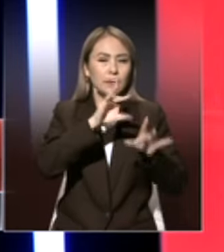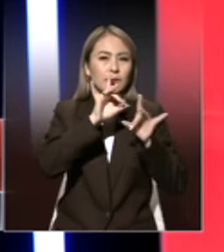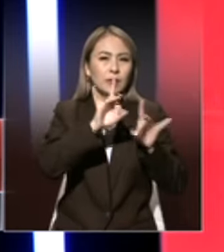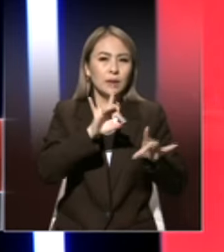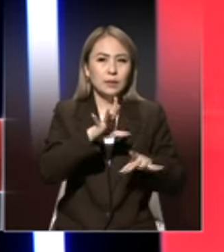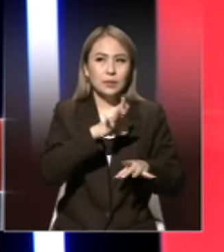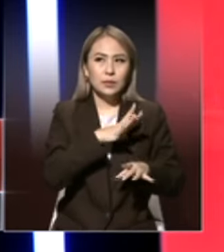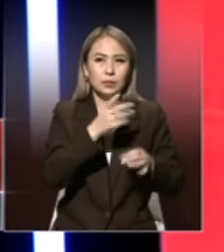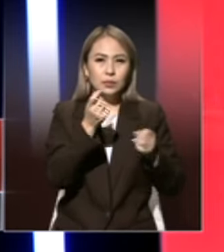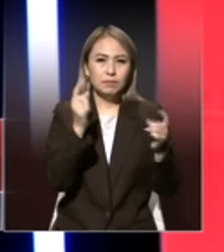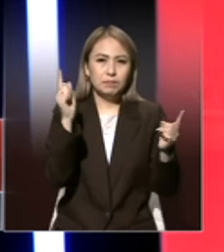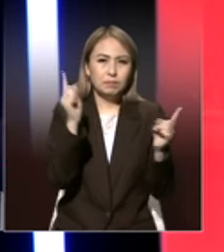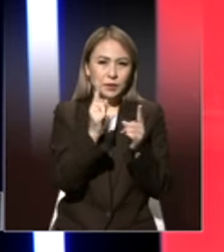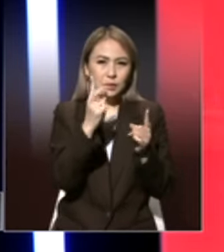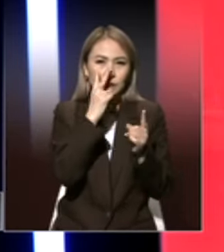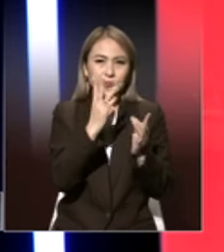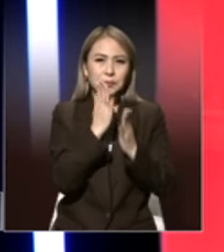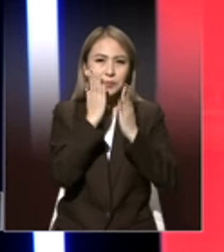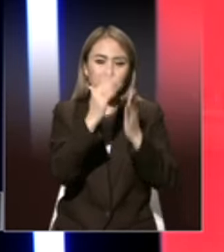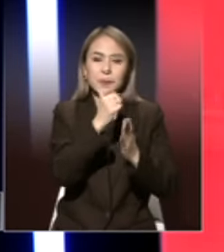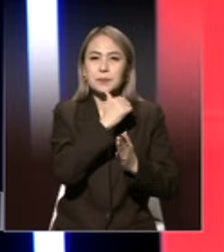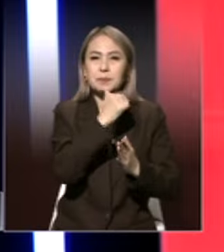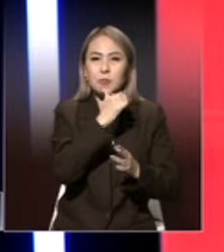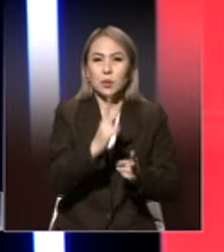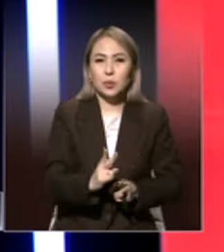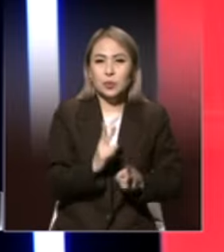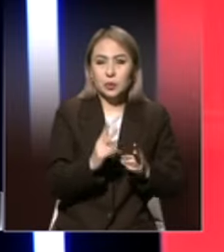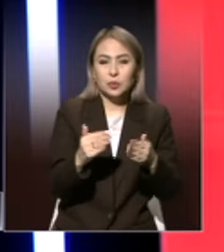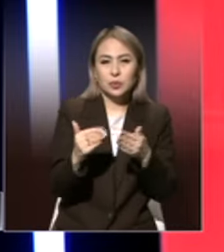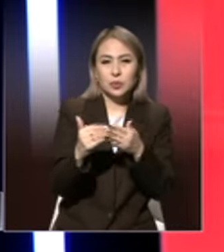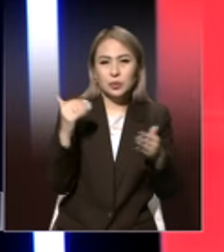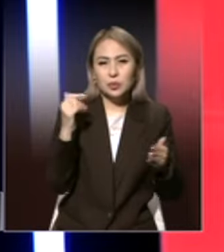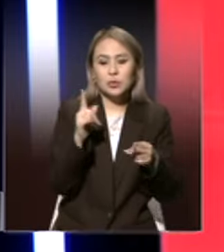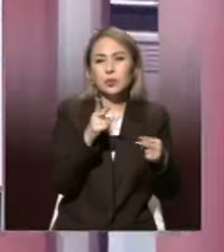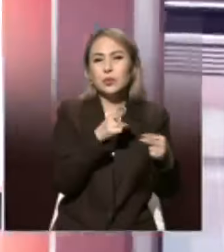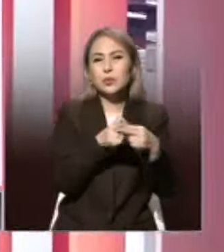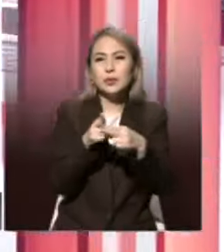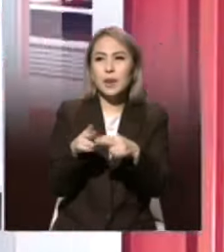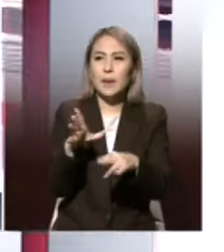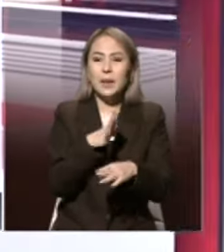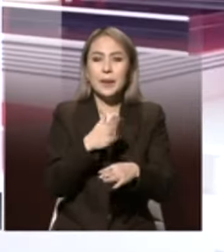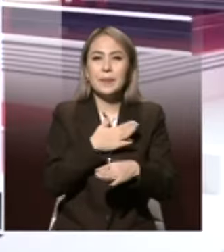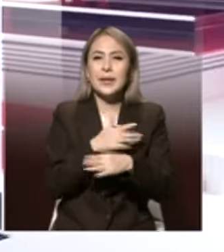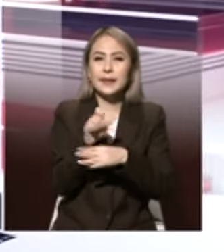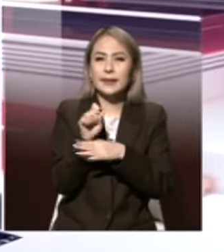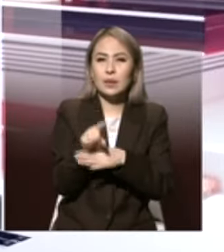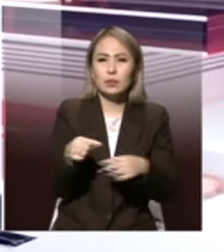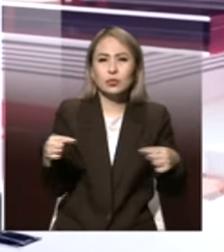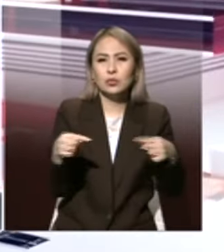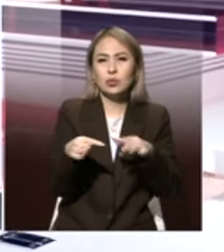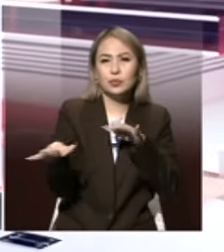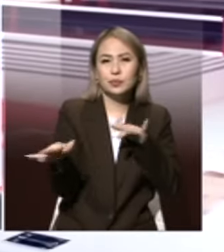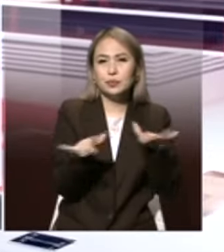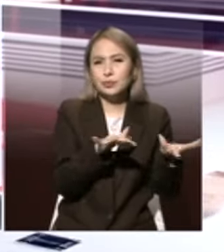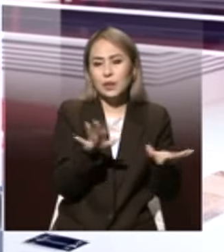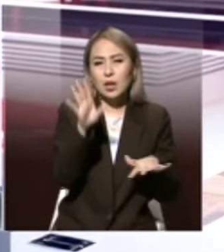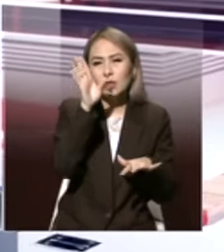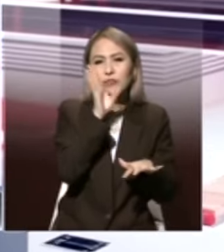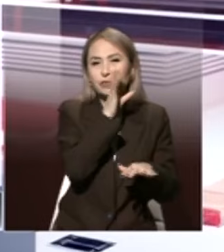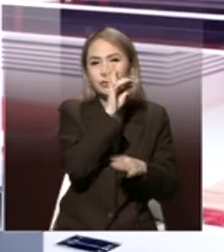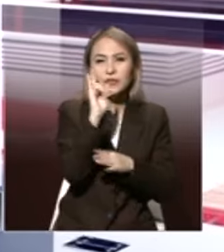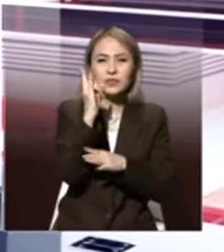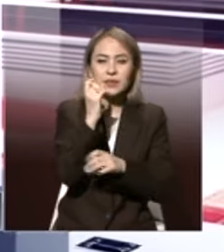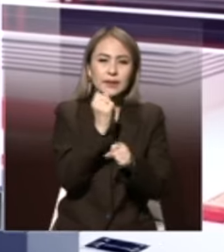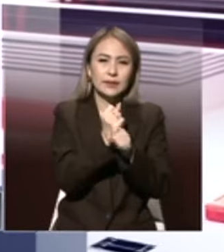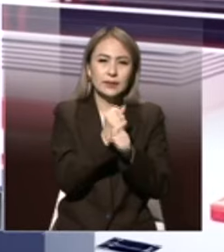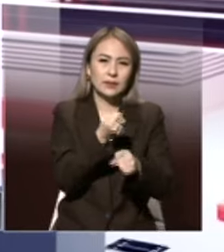Мен кішкентай ғана бір үзіндісін оқып бергім келеді. Мұндай қылмыстардың алдын алып, жолын кесу үшін менің тапсырмаммен нақты шаралар қабылдануда әйелдер мен балаларға